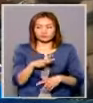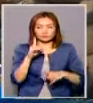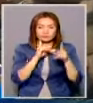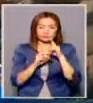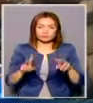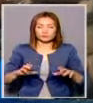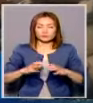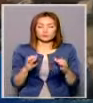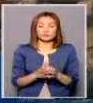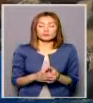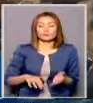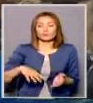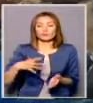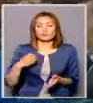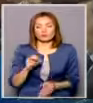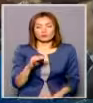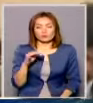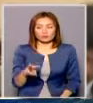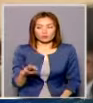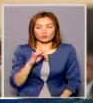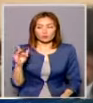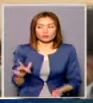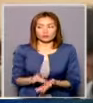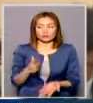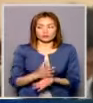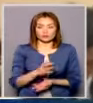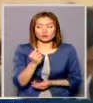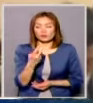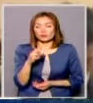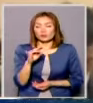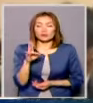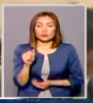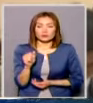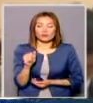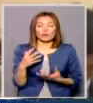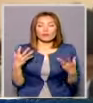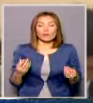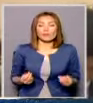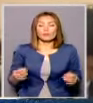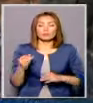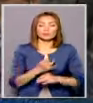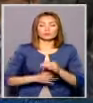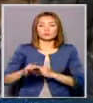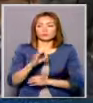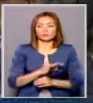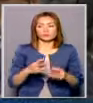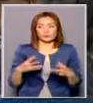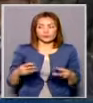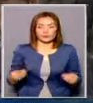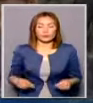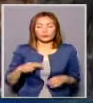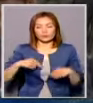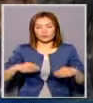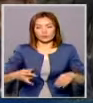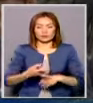аппаратном совещании под председательством акима Атырауской области Серика Шапкенова. На повестке дня обсудили вопросы весеннего сева